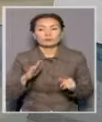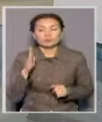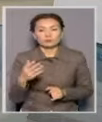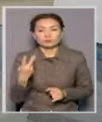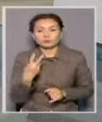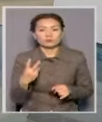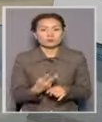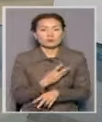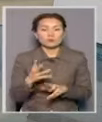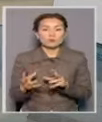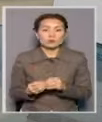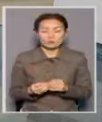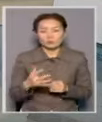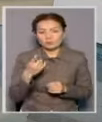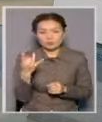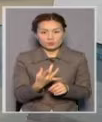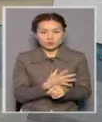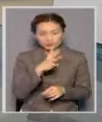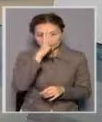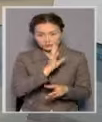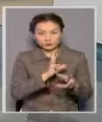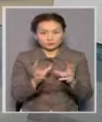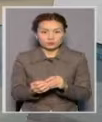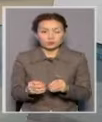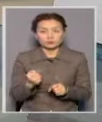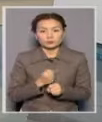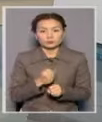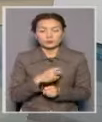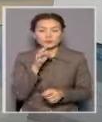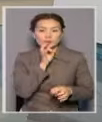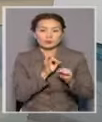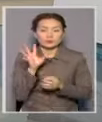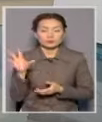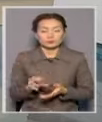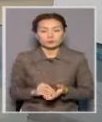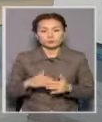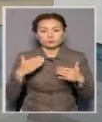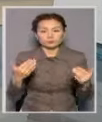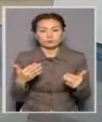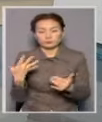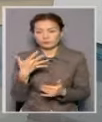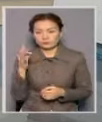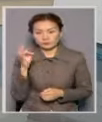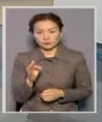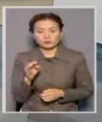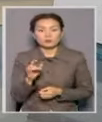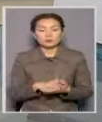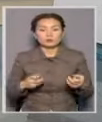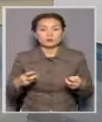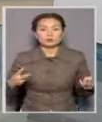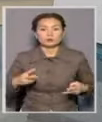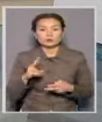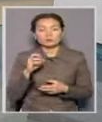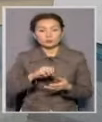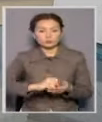три раза в целом за первые пять месяцев текущего года объем лекарственной продукции выросли на 5 процентов по сравнению с аналогичным